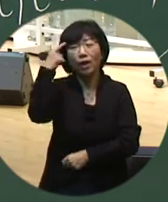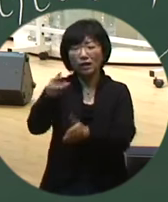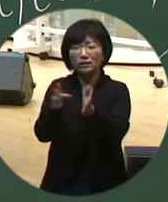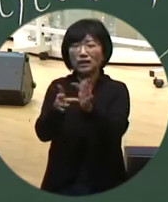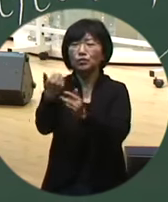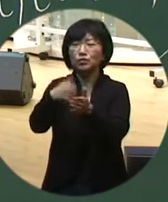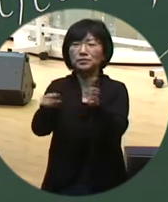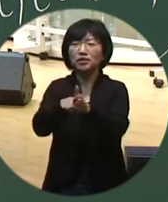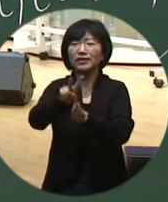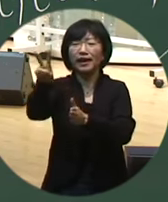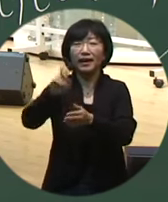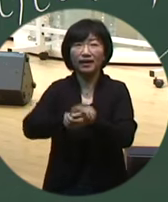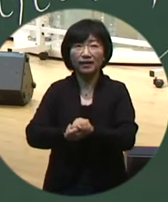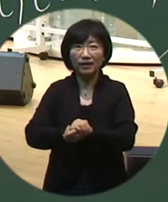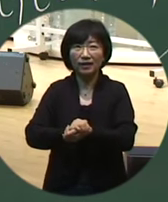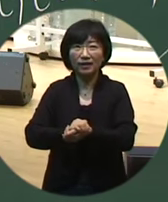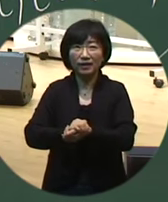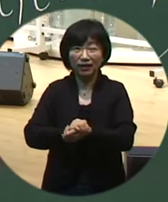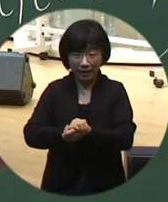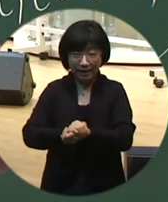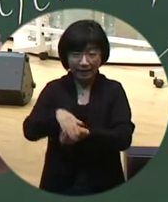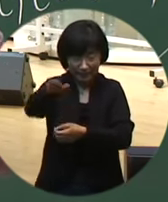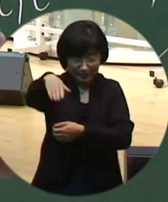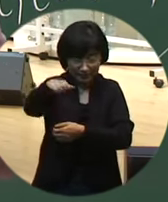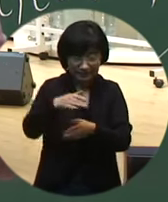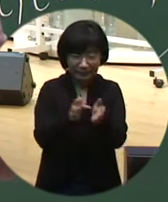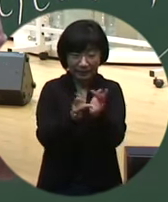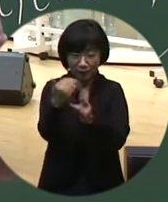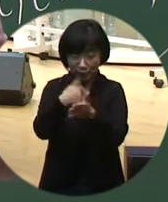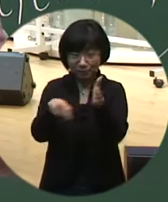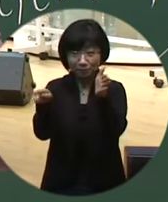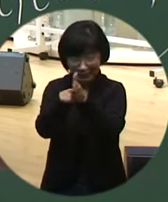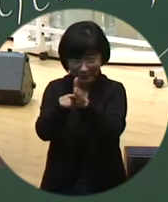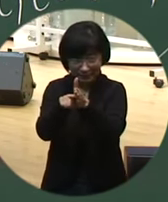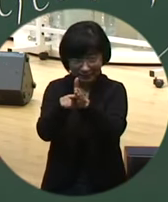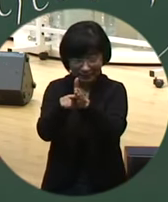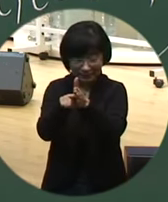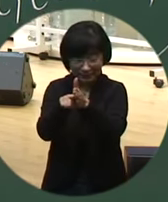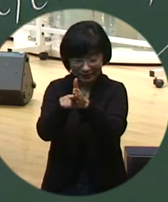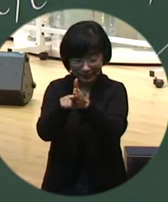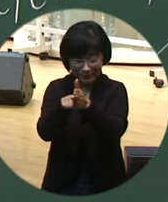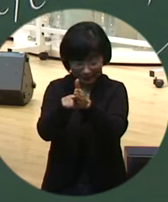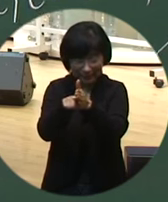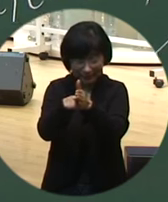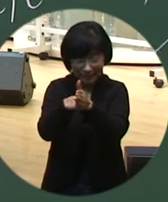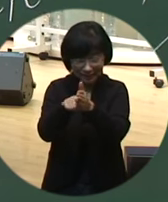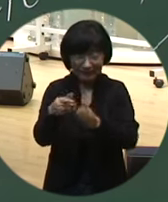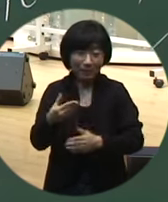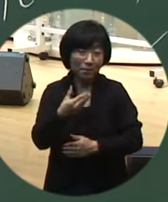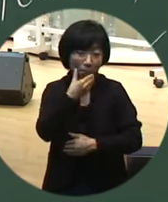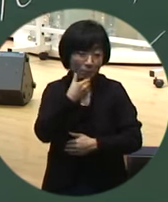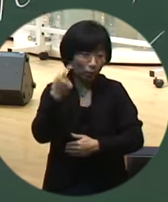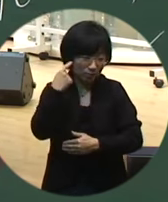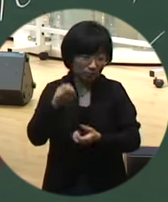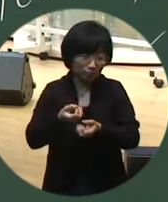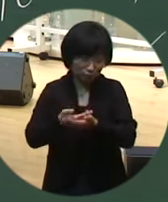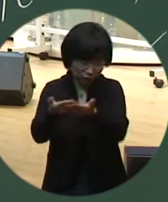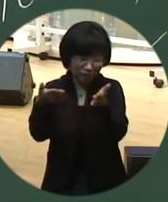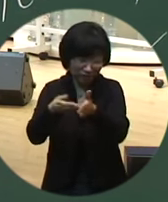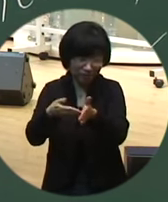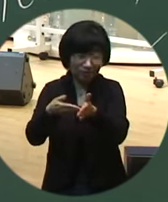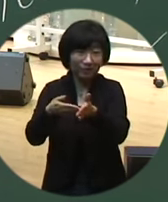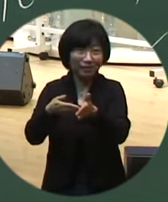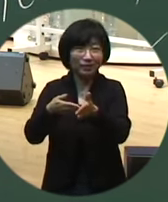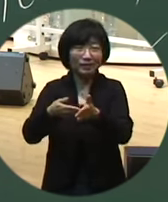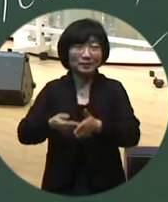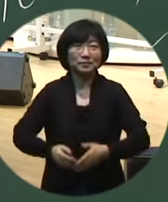복음 몰라서 그렇게 됐구나. 그래서 이제 예수 믿고 복음 받았잖아요. There are times people look at us and say, you know, you're sick or you're unhappy or these are going bad for you